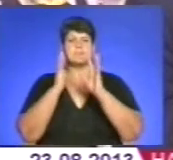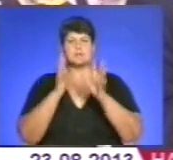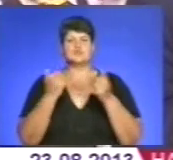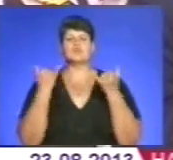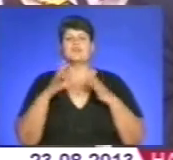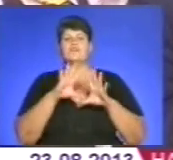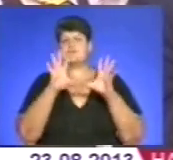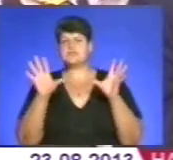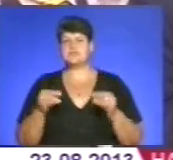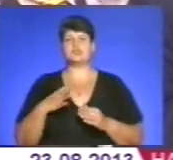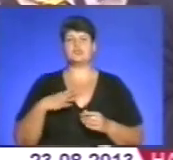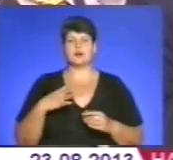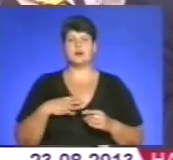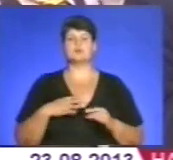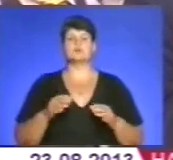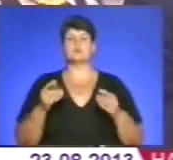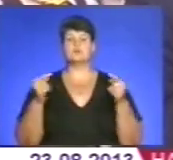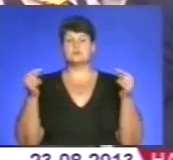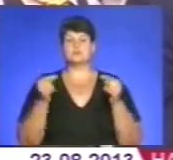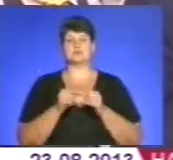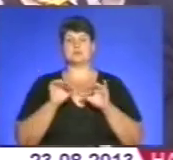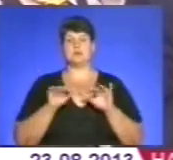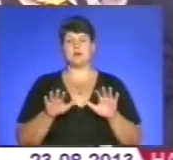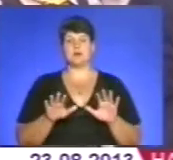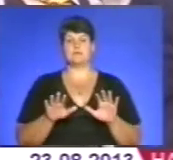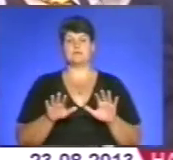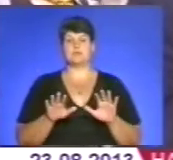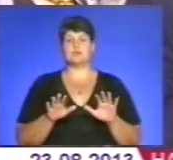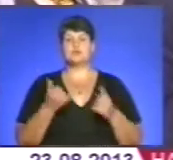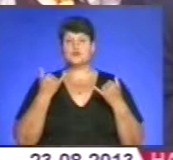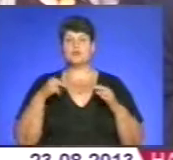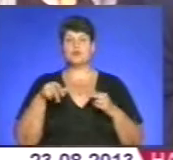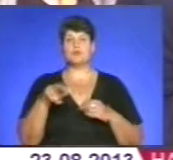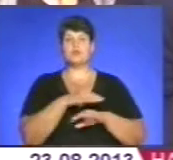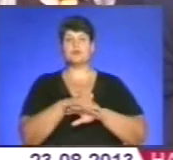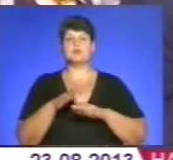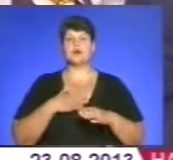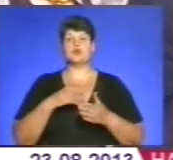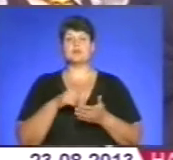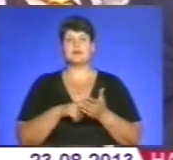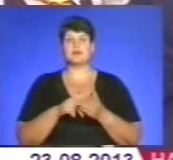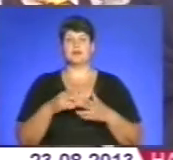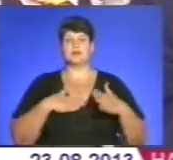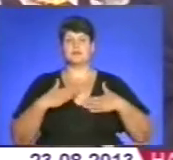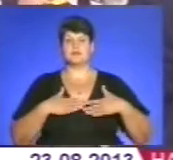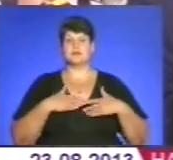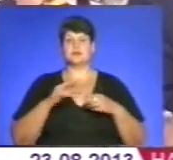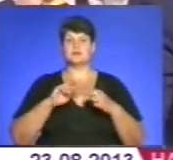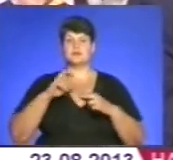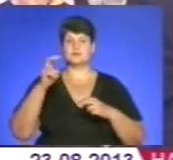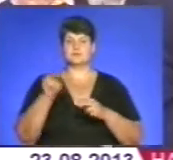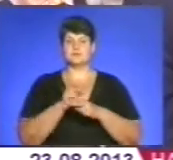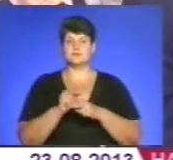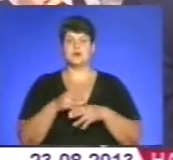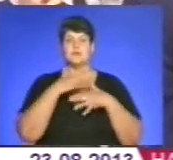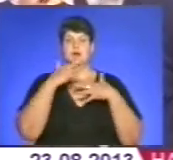чекають конкретних справ. І ми сьогодні ходимо вулицями нашого міста і радіємо, де поремонтовані сходи. Багато чого